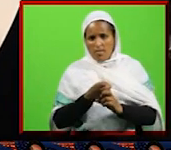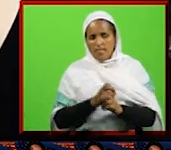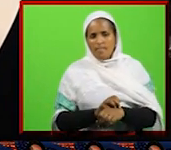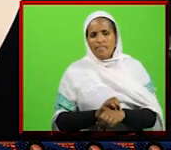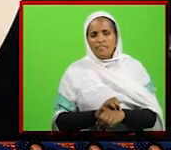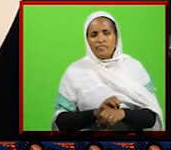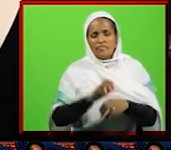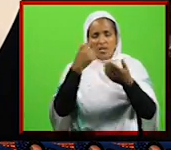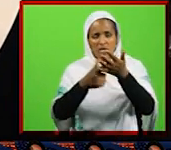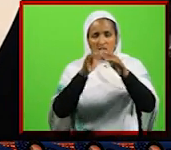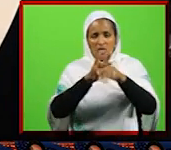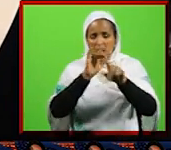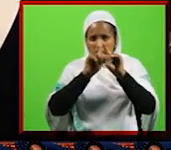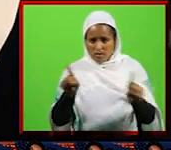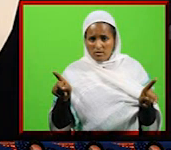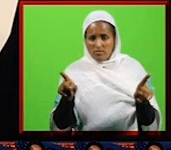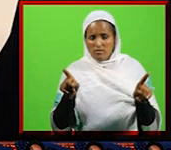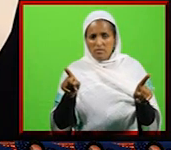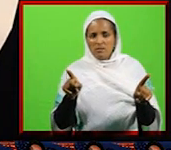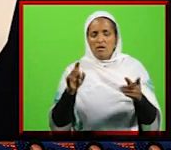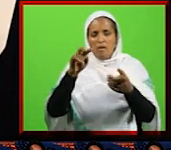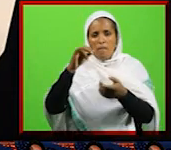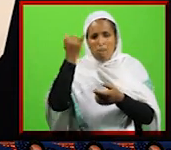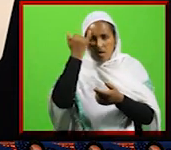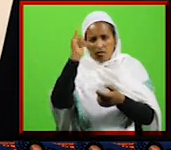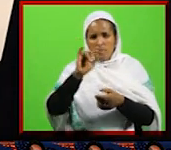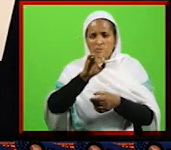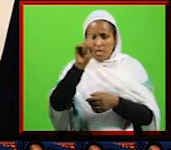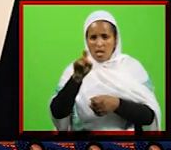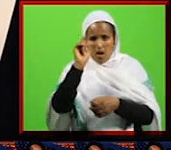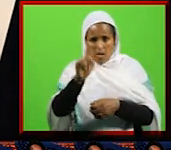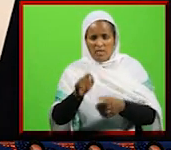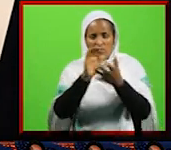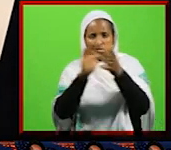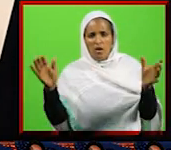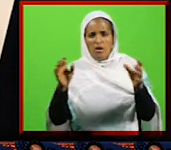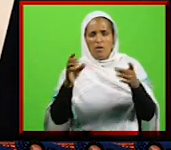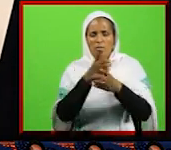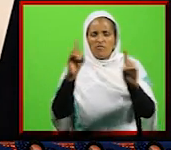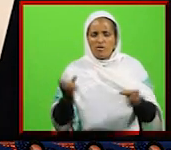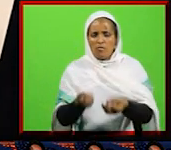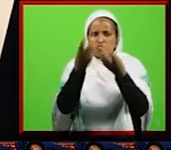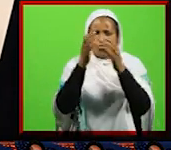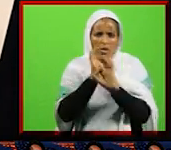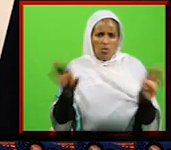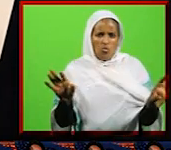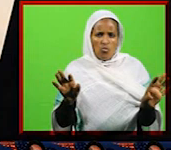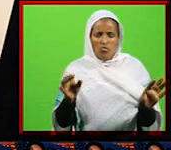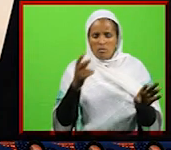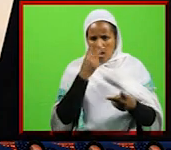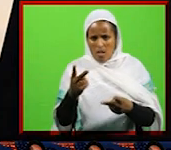እዚህ ላይ እንደው ግን ማንሳት ያለብን ፍች ላይ የማይፈቱ ነገሮች ብዙ ጊዜ እናያለን።